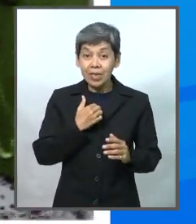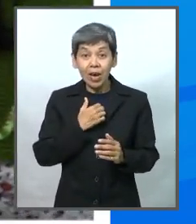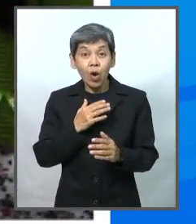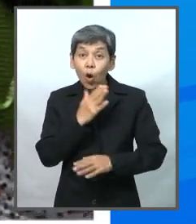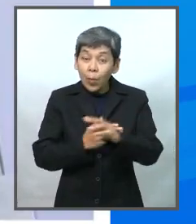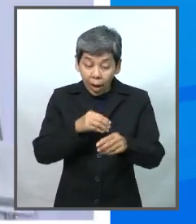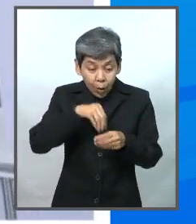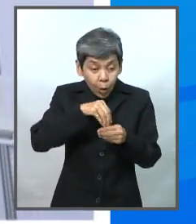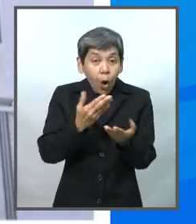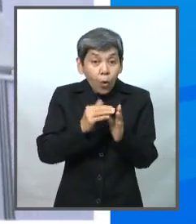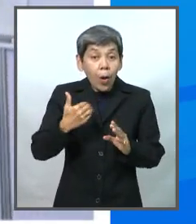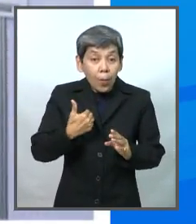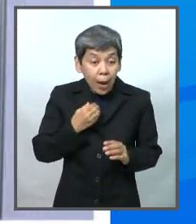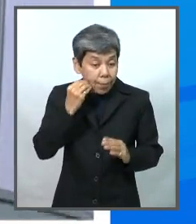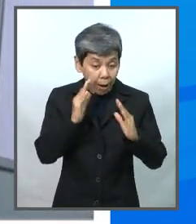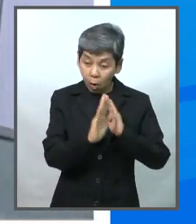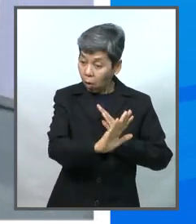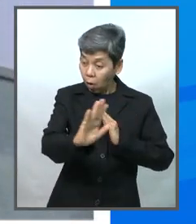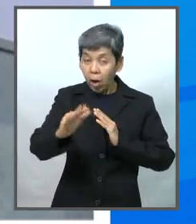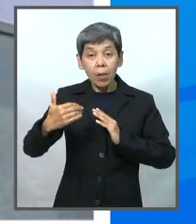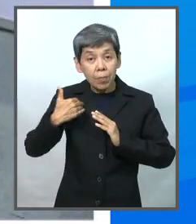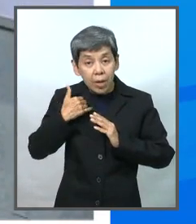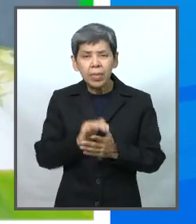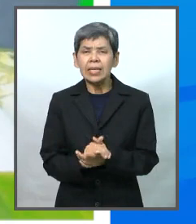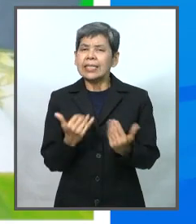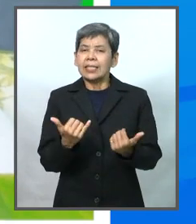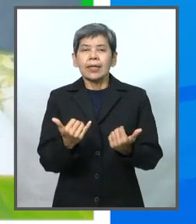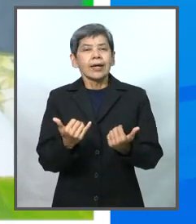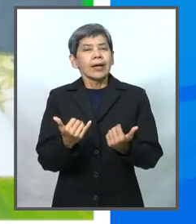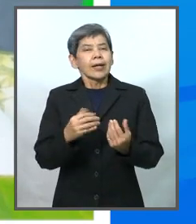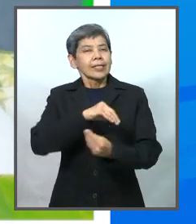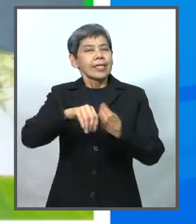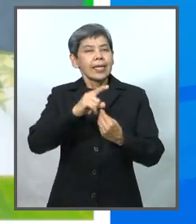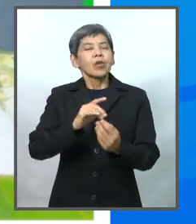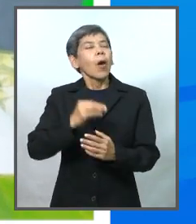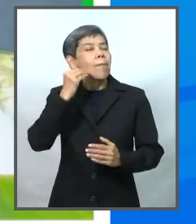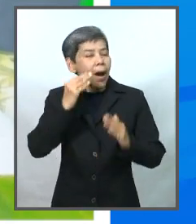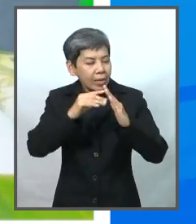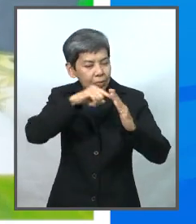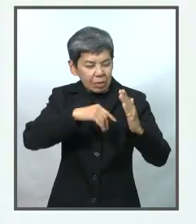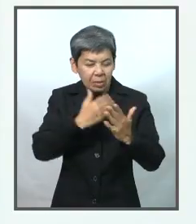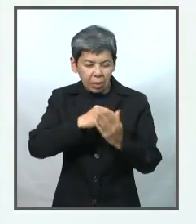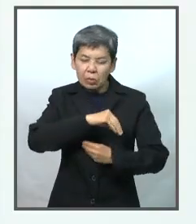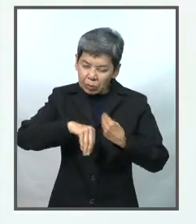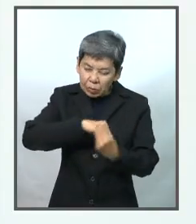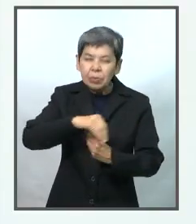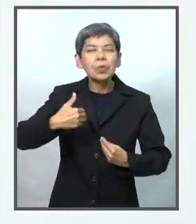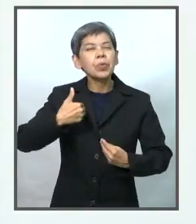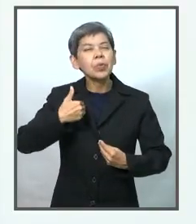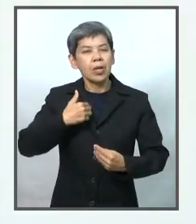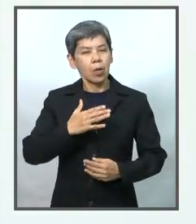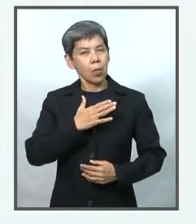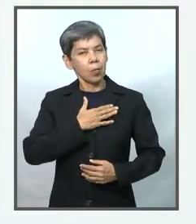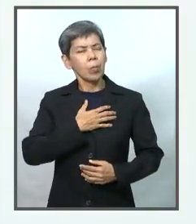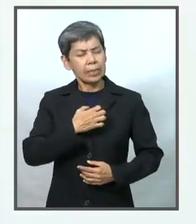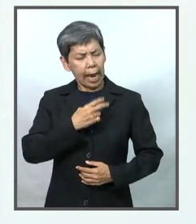นมีคนพิการในครอบครัวในหนึ่งบ้านเนี่ยทำให้ภาวะเศรษฐกิจภายในบ้านเขาเนี่ยนะครับต้องใช้เงินเยอะมากเพราะนั้